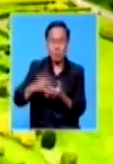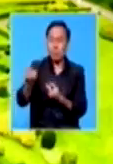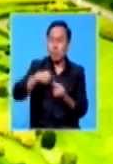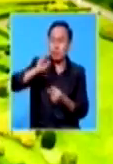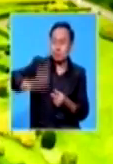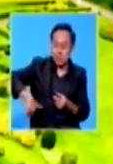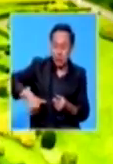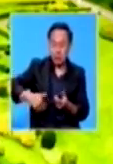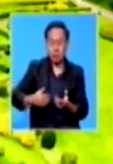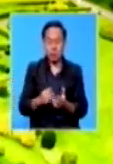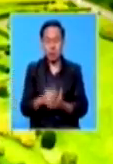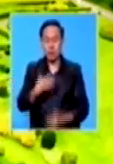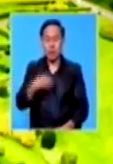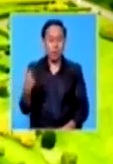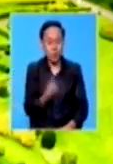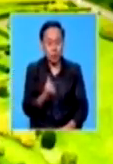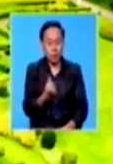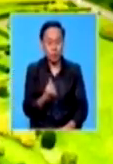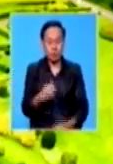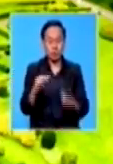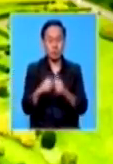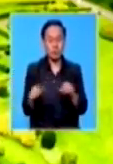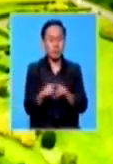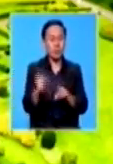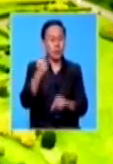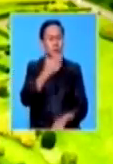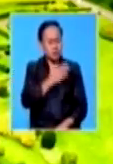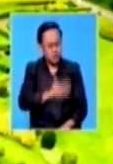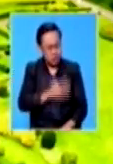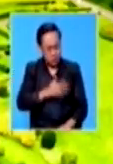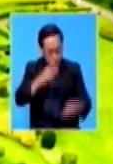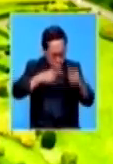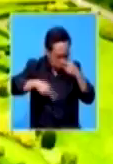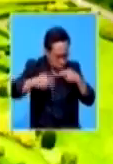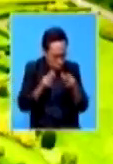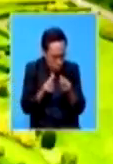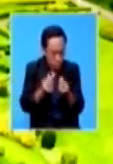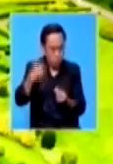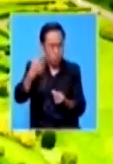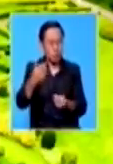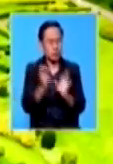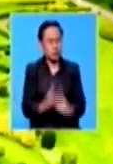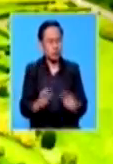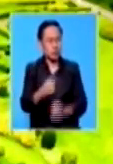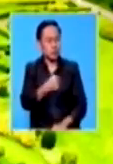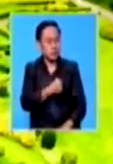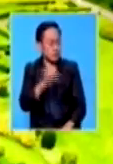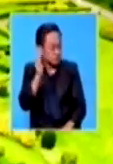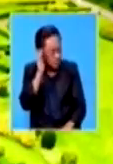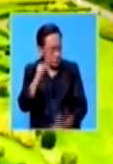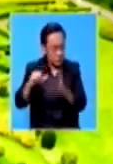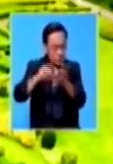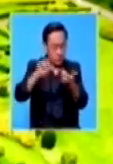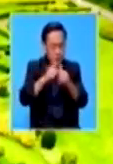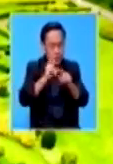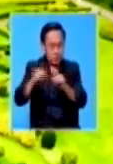านจะเอาเร็วไหมล่ ะครับเอาเร็วมันก็เดือดร้อนไปเหมือนเดิมอ่ะวันนี้มันช้าเพราะมันต้องอะไรไว้เนื้อเชื่อใจด้วยความระแวง